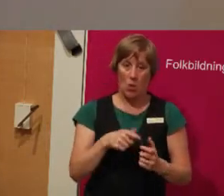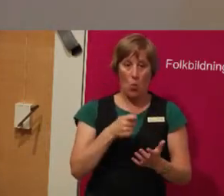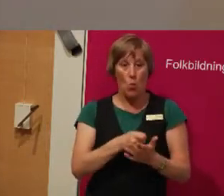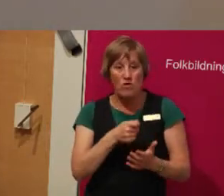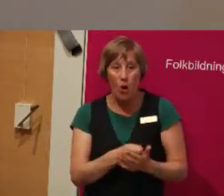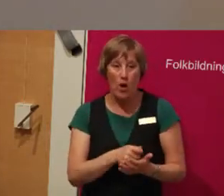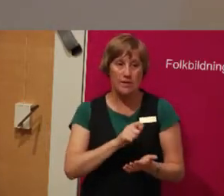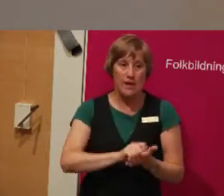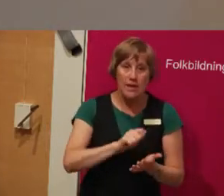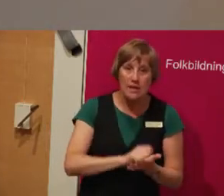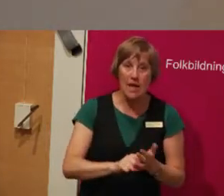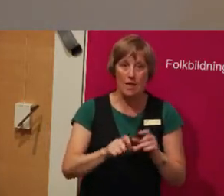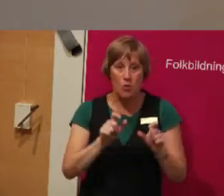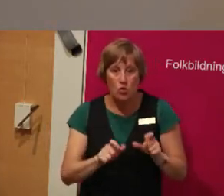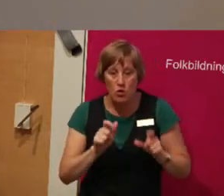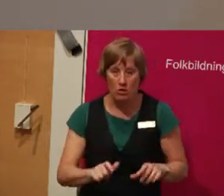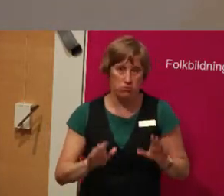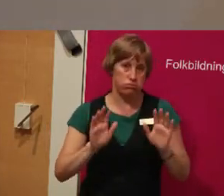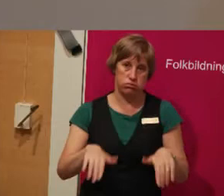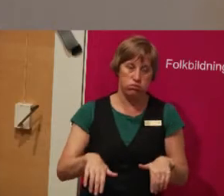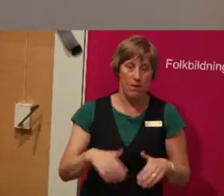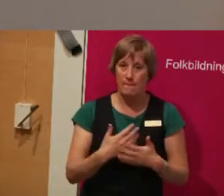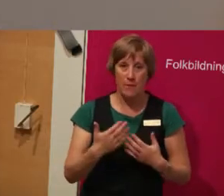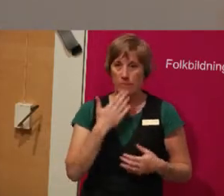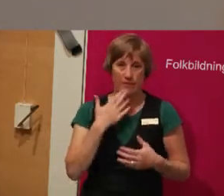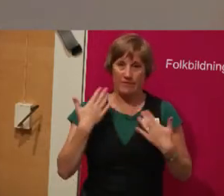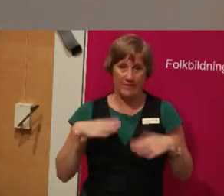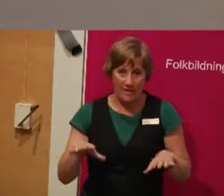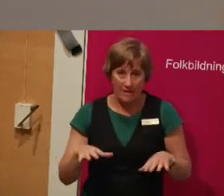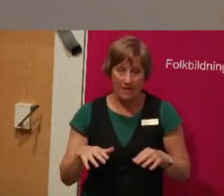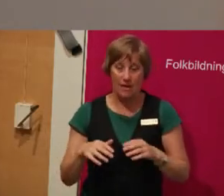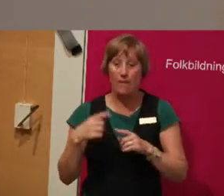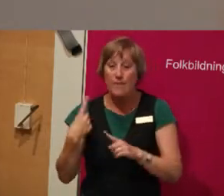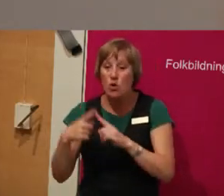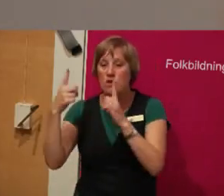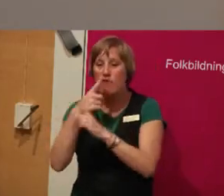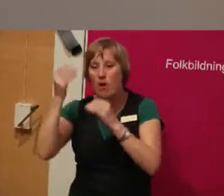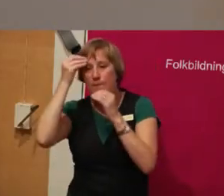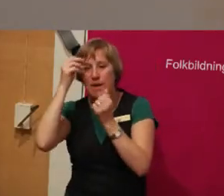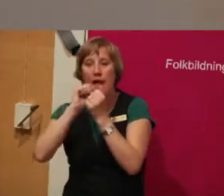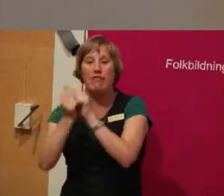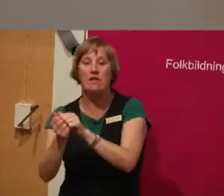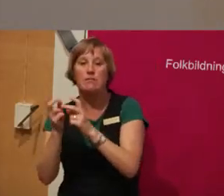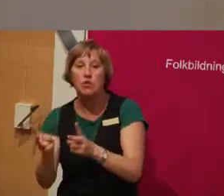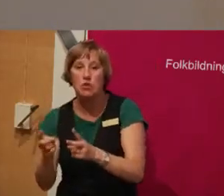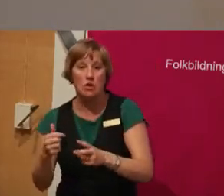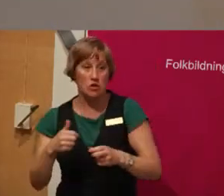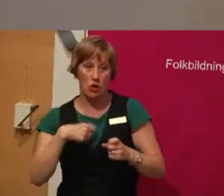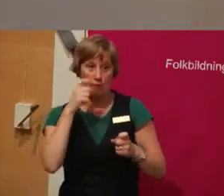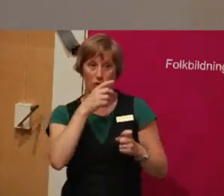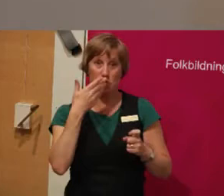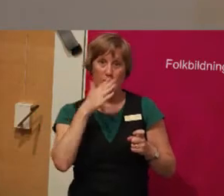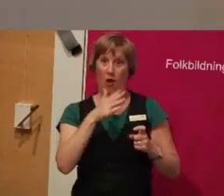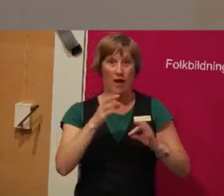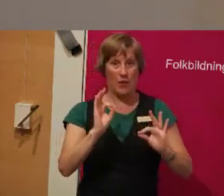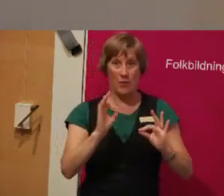som man gjorde för 10-15 år sedan. Sannolikt så ändras folkbildningen ganska dramatiskt. Jag har inte svaret på den fråga jag nu ska ställa,